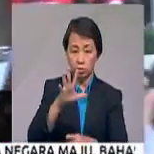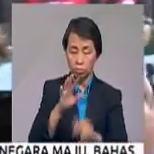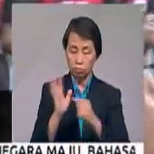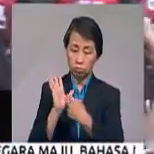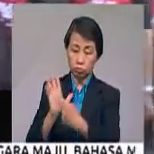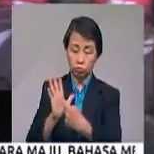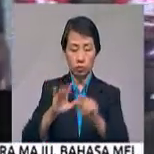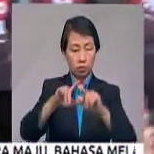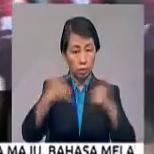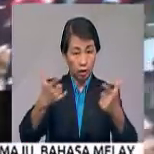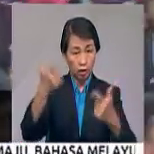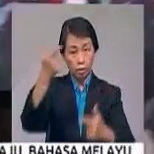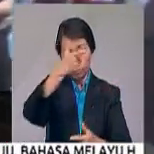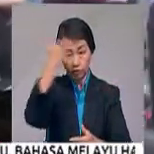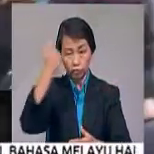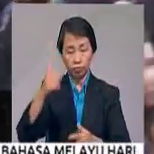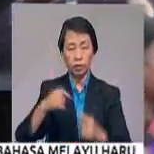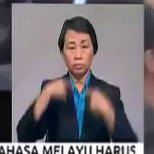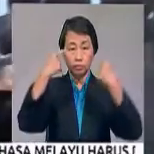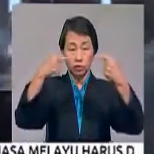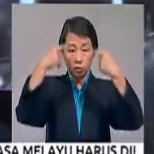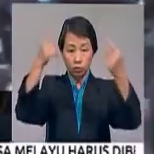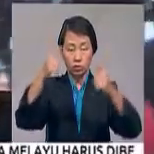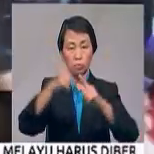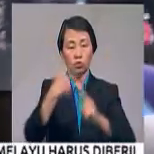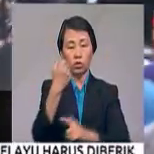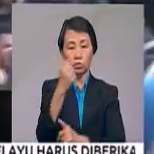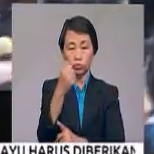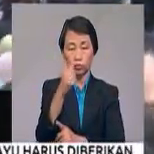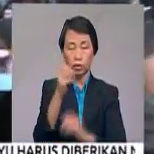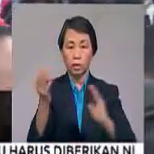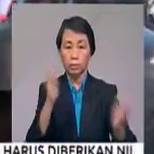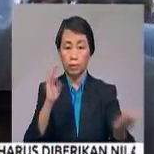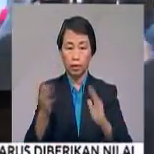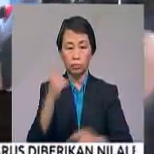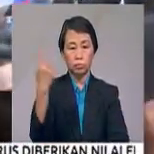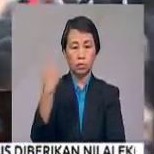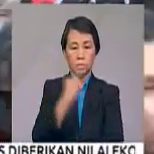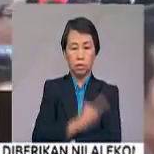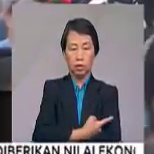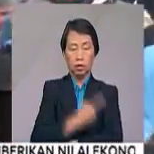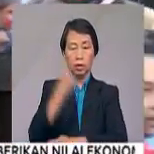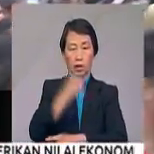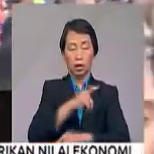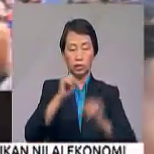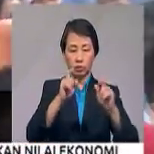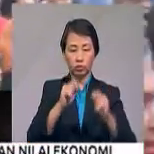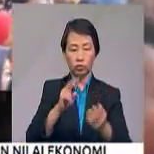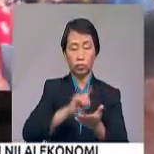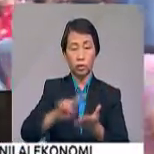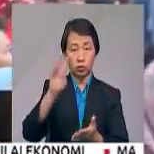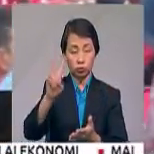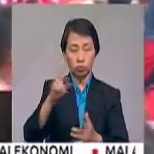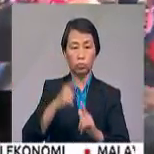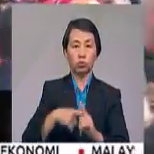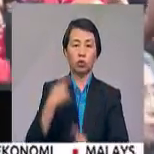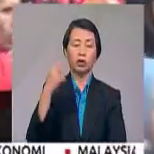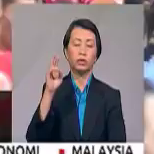menampilkan kelainan kerana dijayakan sepanjang bulan Oktober berbanding hanya sehari, iaitu pada hari Sabtu minggu kedua bulan